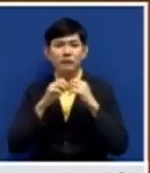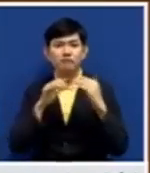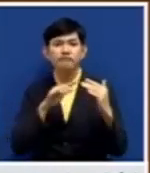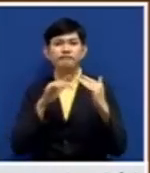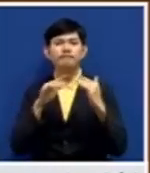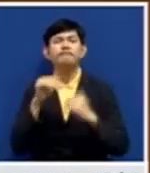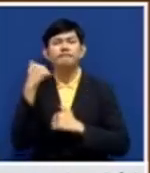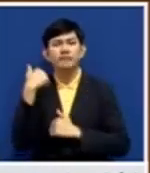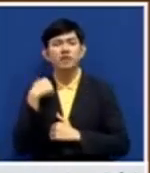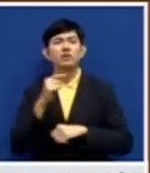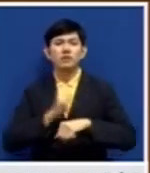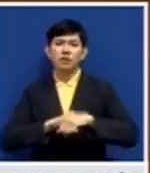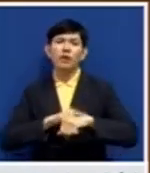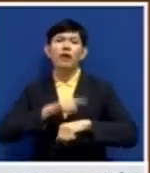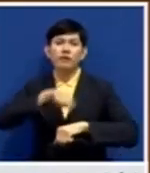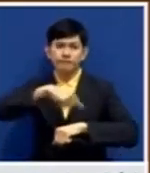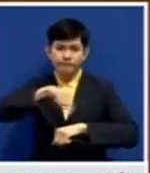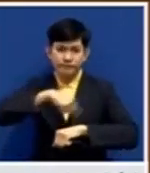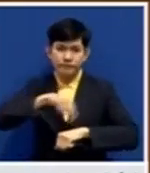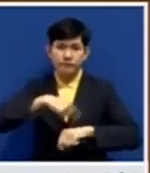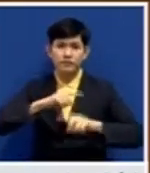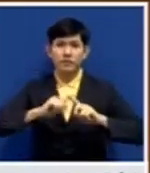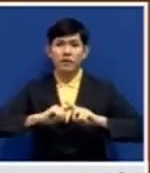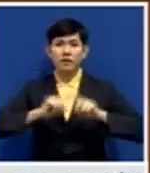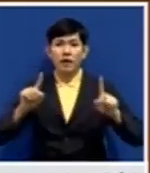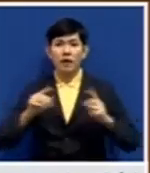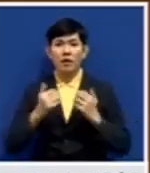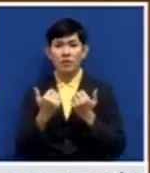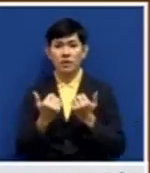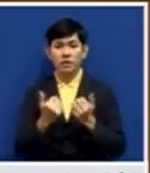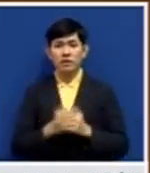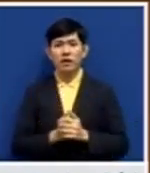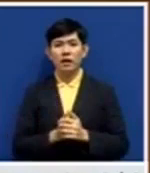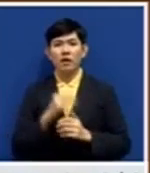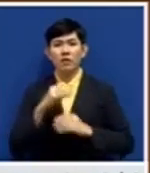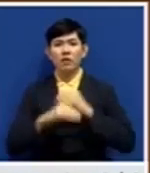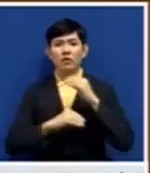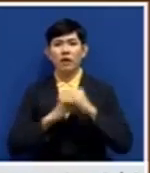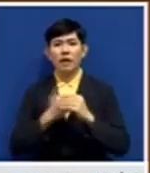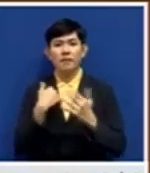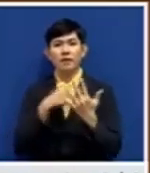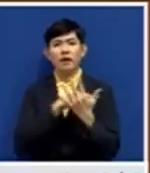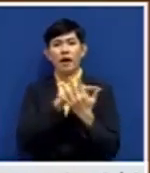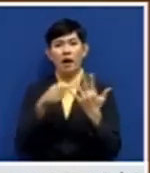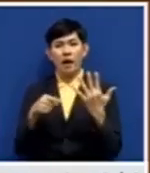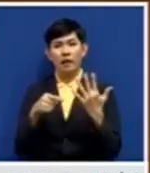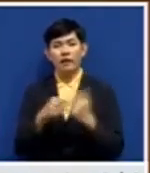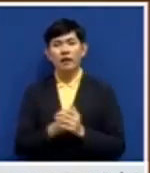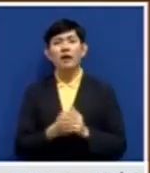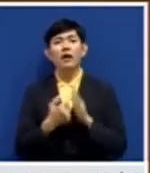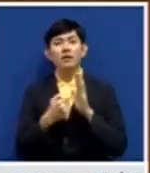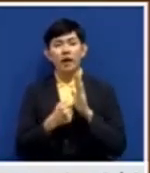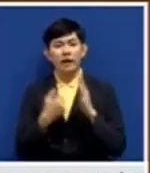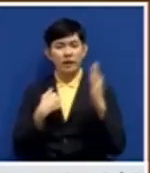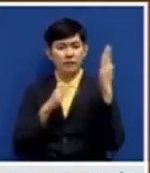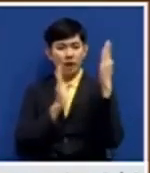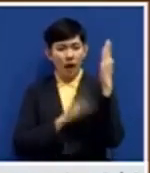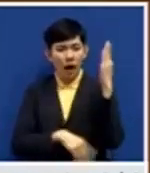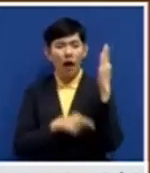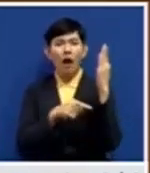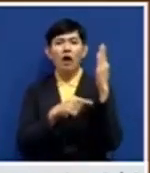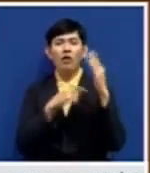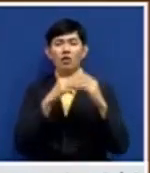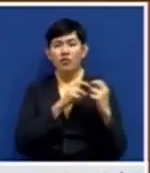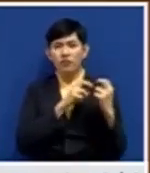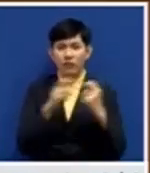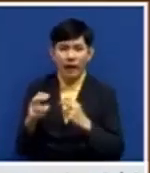มันก็ต้องใช้เวลาแต่อย่างน้อยที่สุดวันนี้5โครงการใหญ่คือแหลมฉบังมาบตาพุธรถไฟ